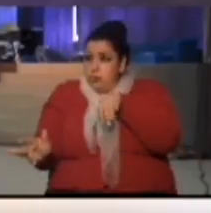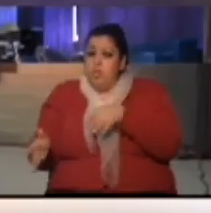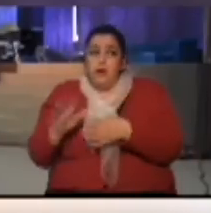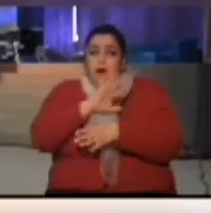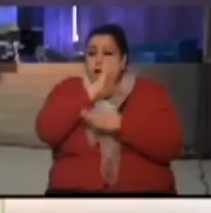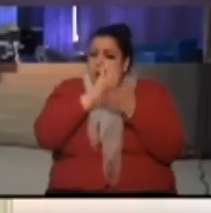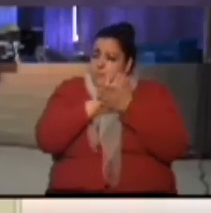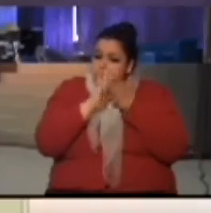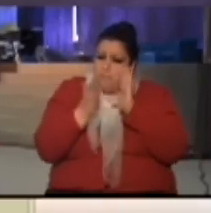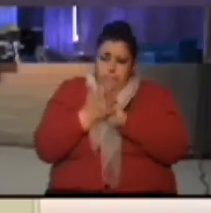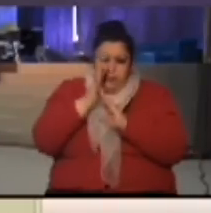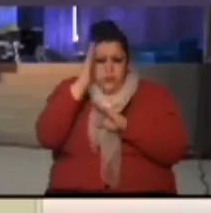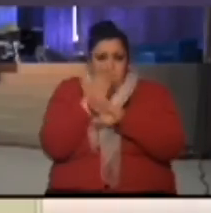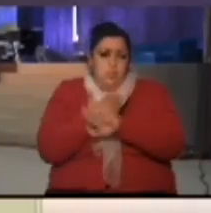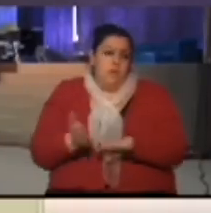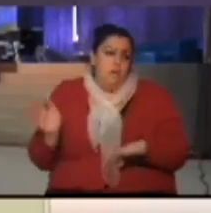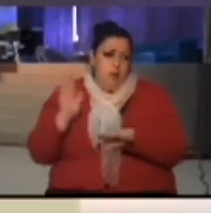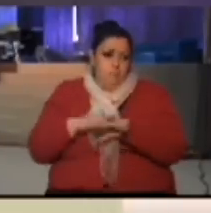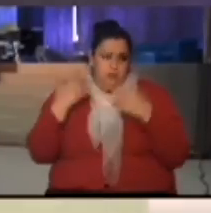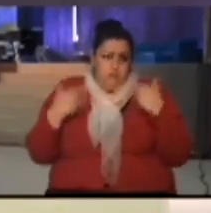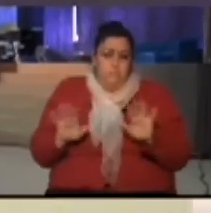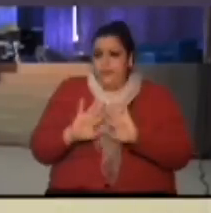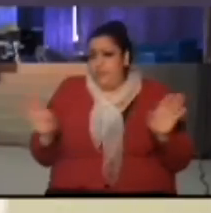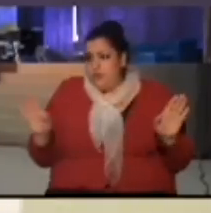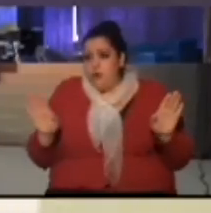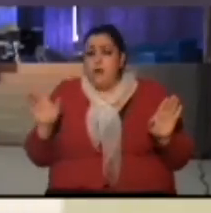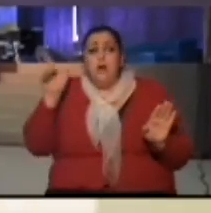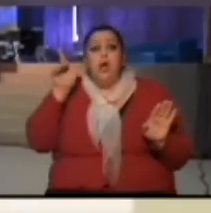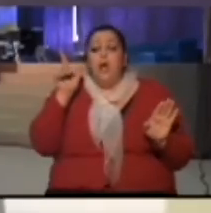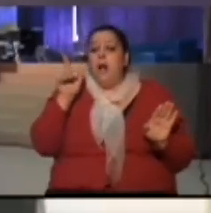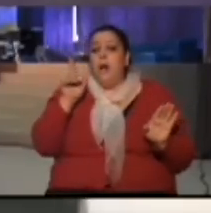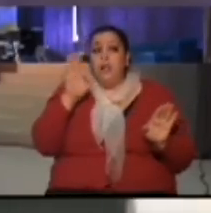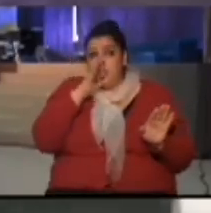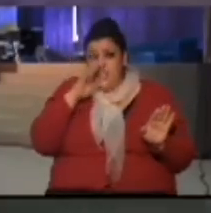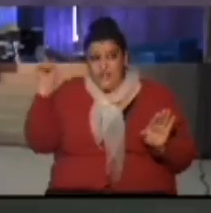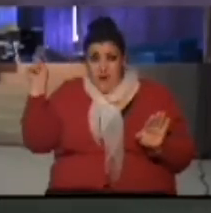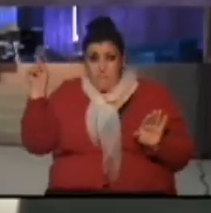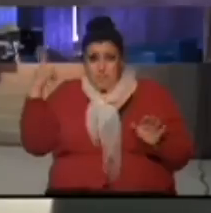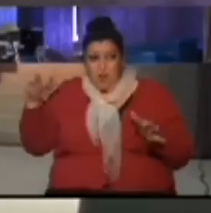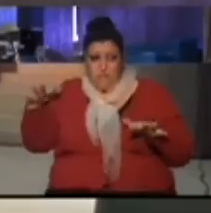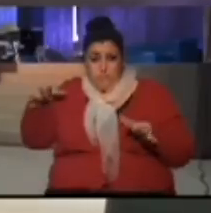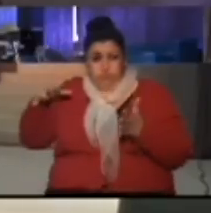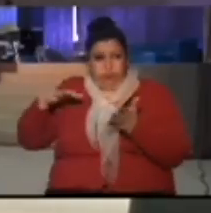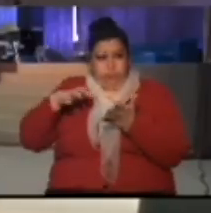է, ավելի է ծանրանում, ու թշնամու ռազմավարությունը սա է, ինքը ամբողջությամբ մեզ պաշարել է,